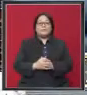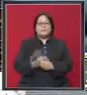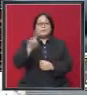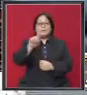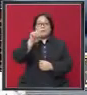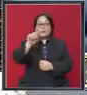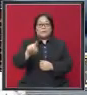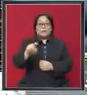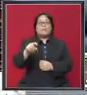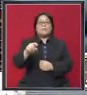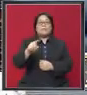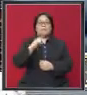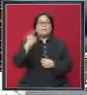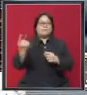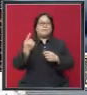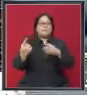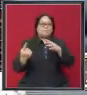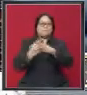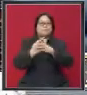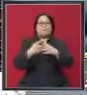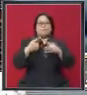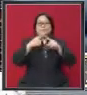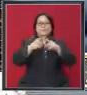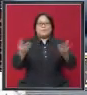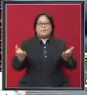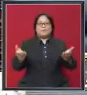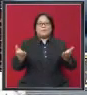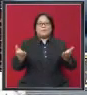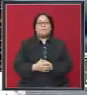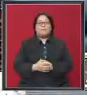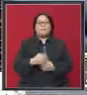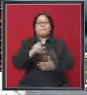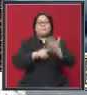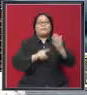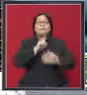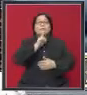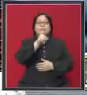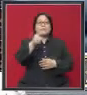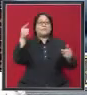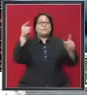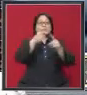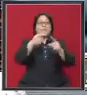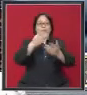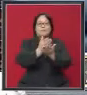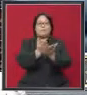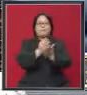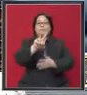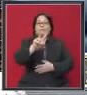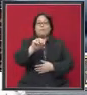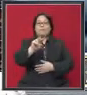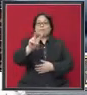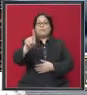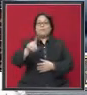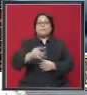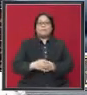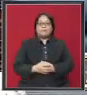izinkan saya menjawab satu soalan hakiki yang sering berbangkit dalam Dewan ini. Apakah sebenarnya tujuan Belanjawan 2021